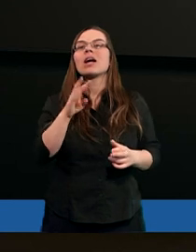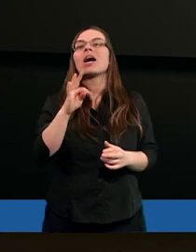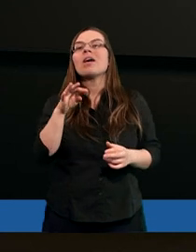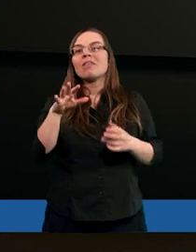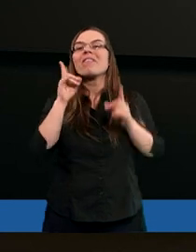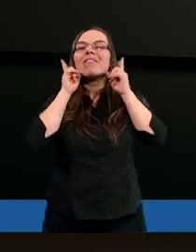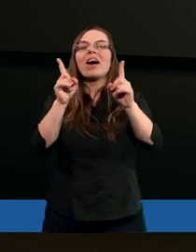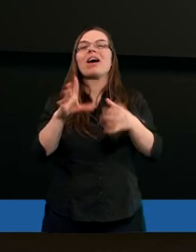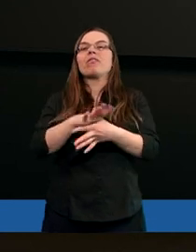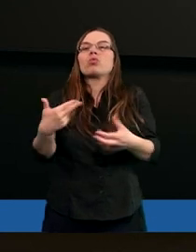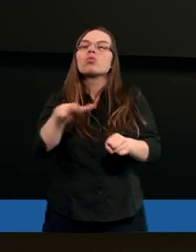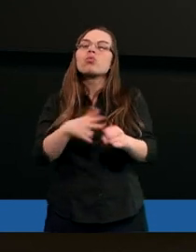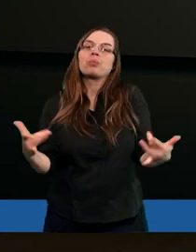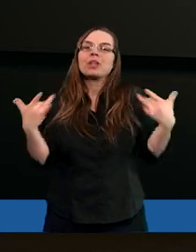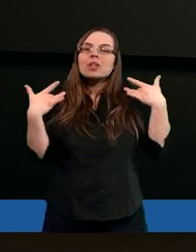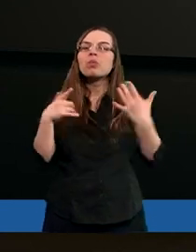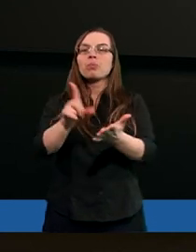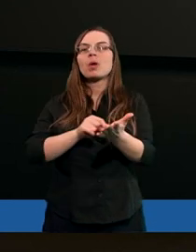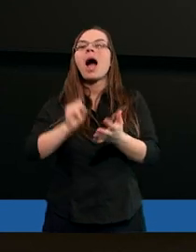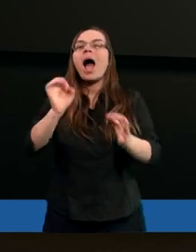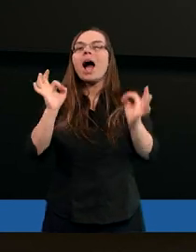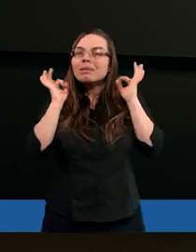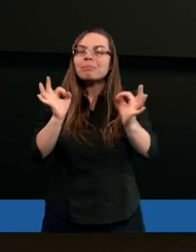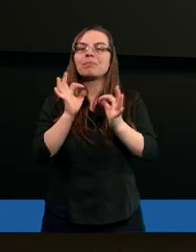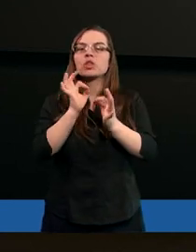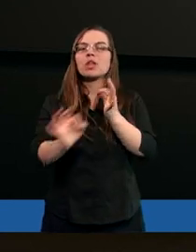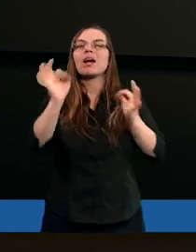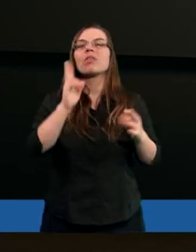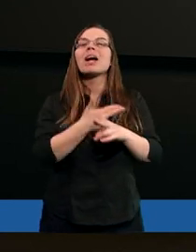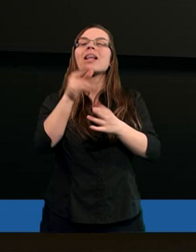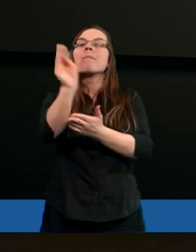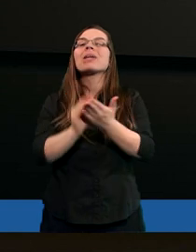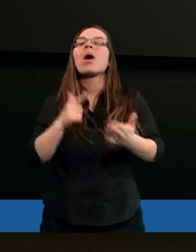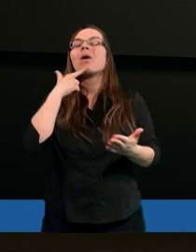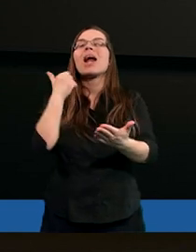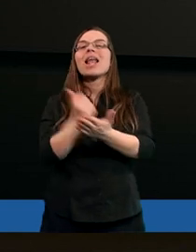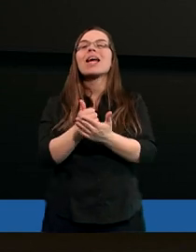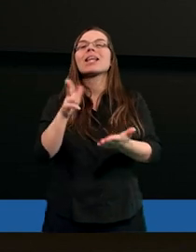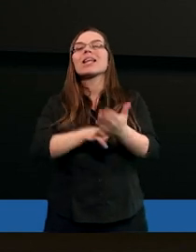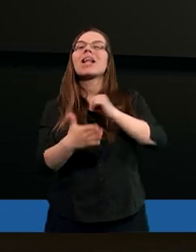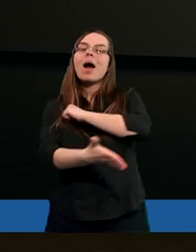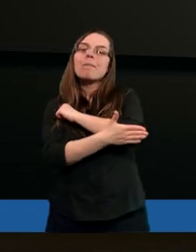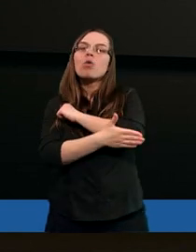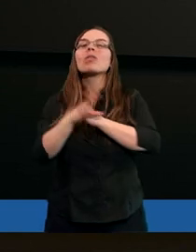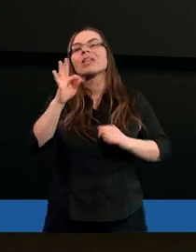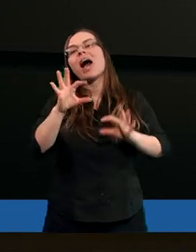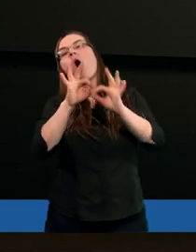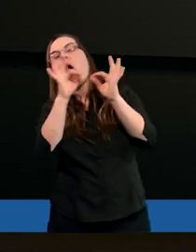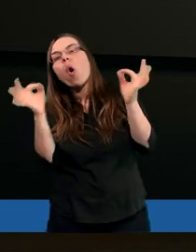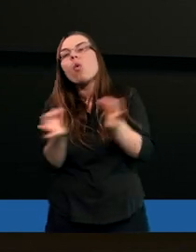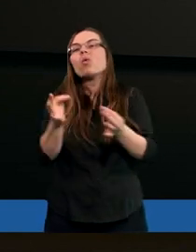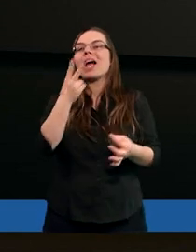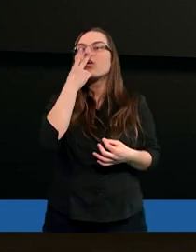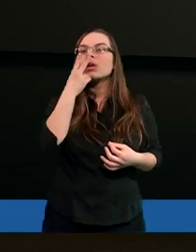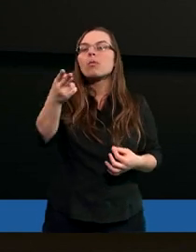w którym żył Piotr, a szczególnie kiedy pisał listy, na podstawie tak ogólnego